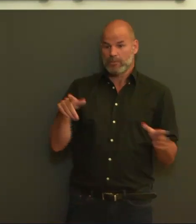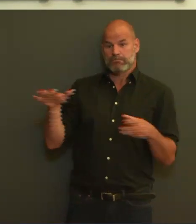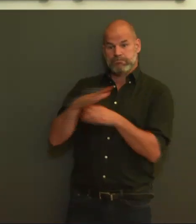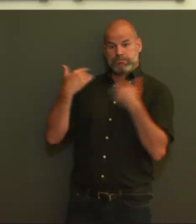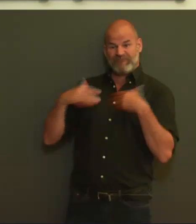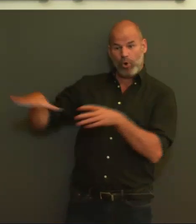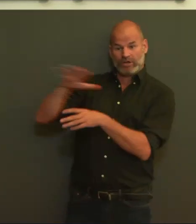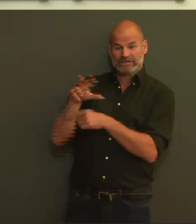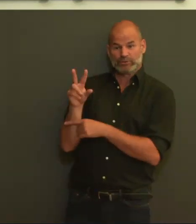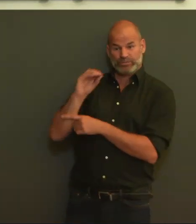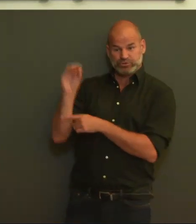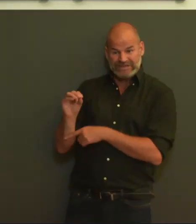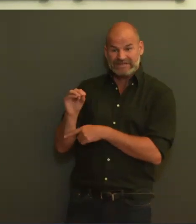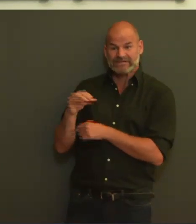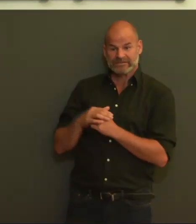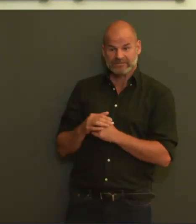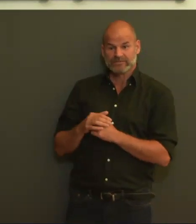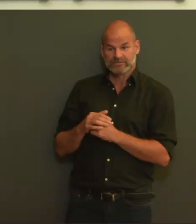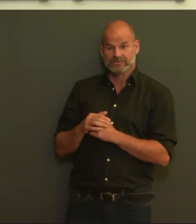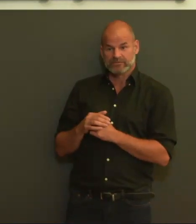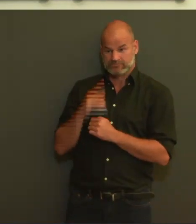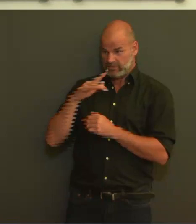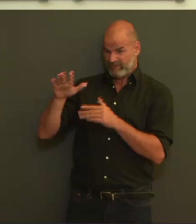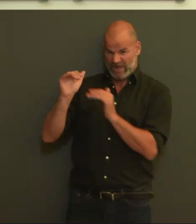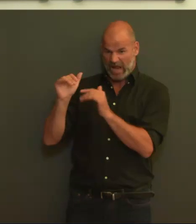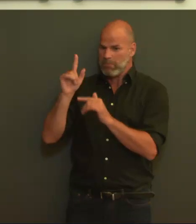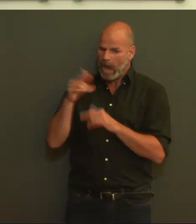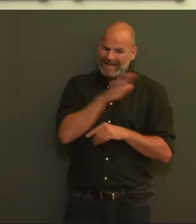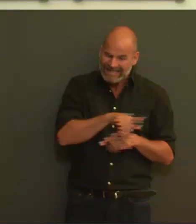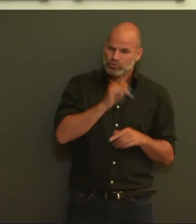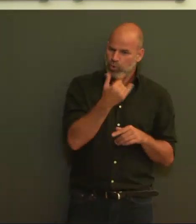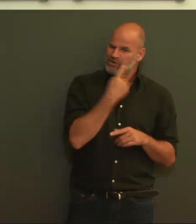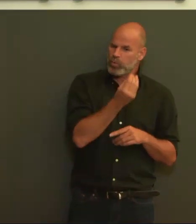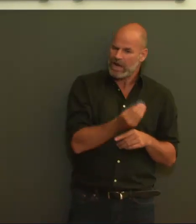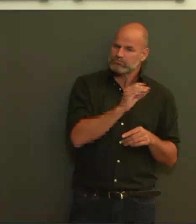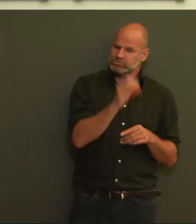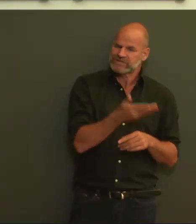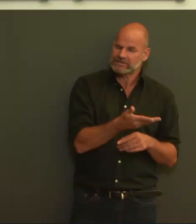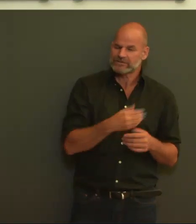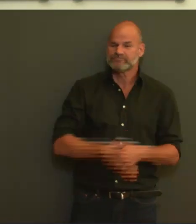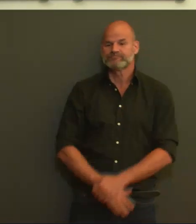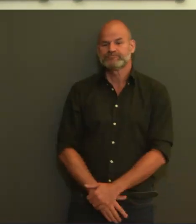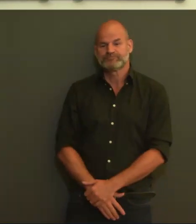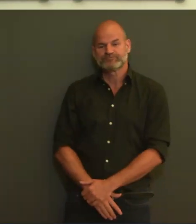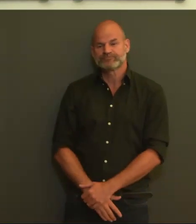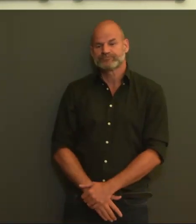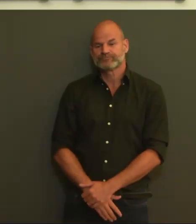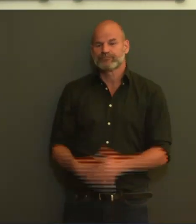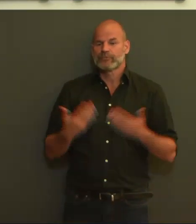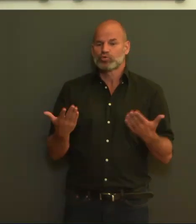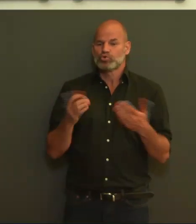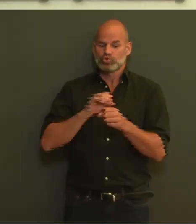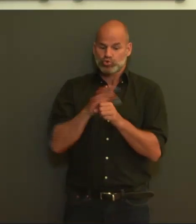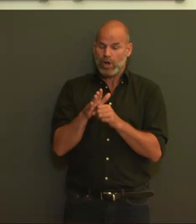Betreft besmettingen op school. Er werden gegevens verzameld door het Vlaamse CLB, als ook door hun Waalse